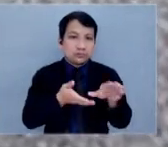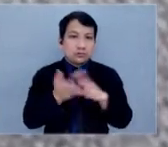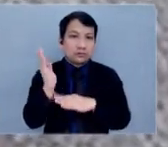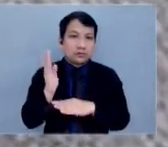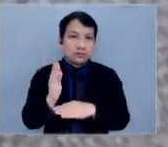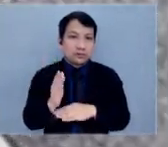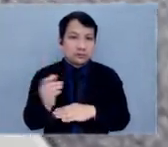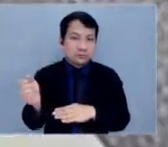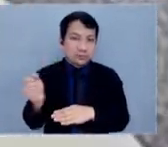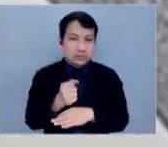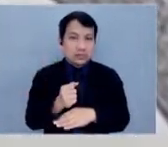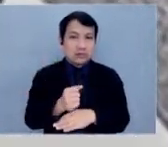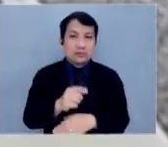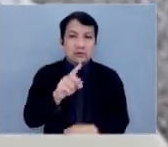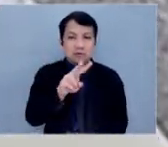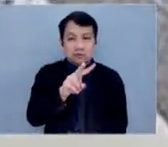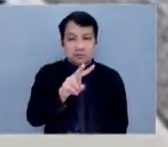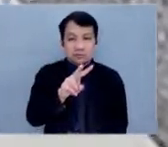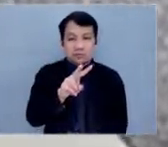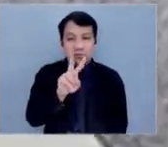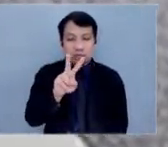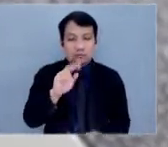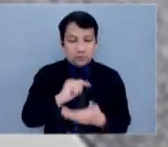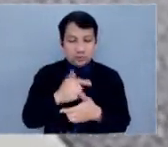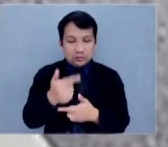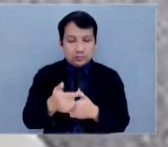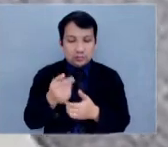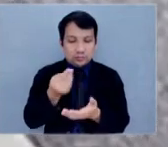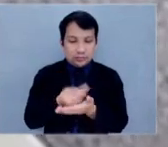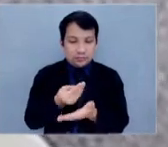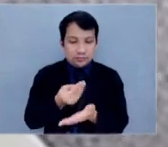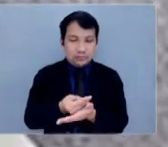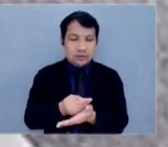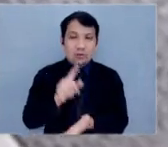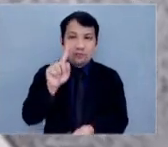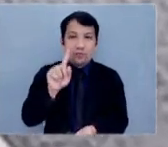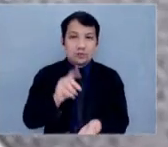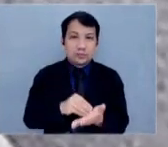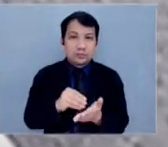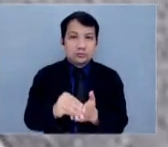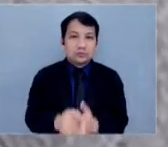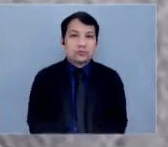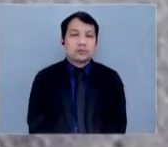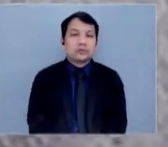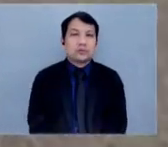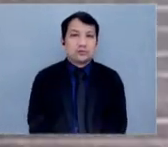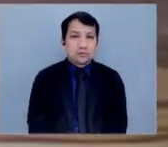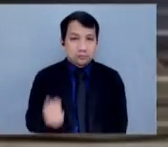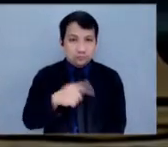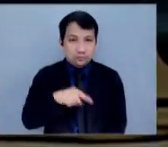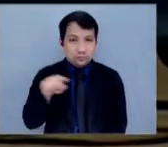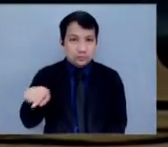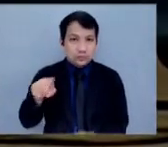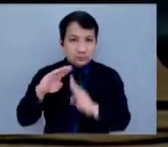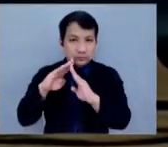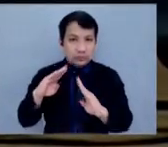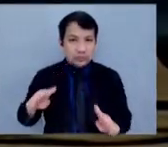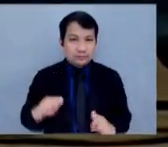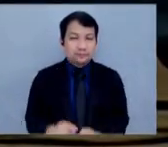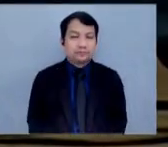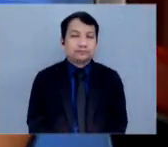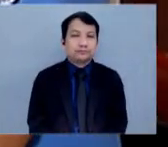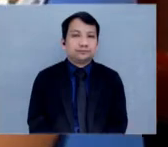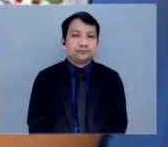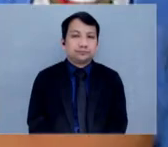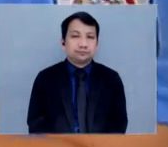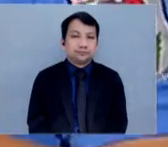pala niya ang 2 laptop at perang aabot sa 1,000,000 piso mula sa isang bahay. Ayon sa Silang